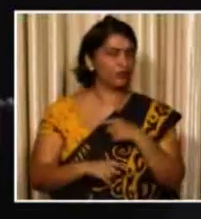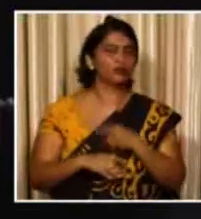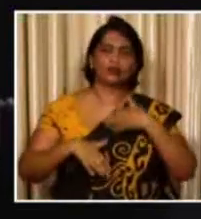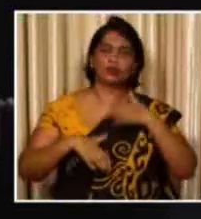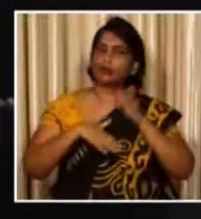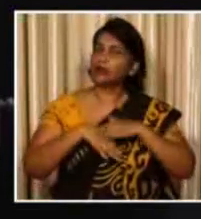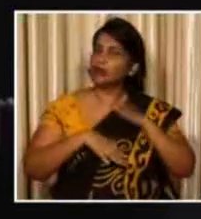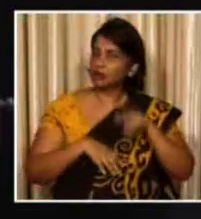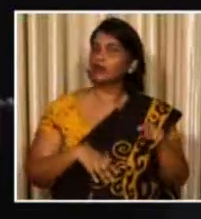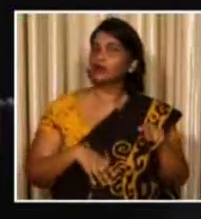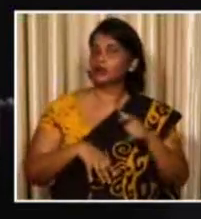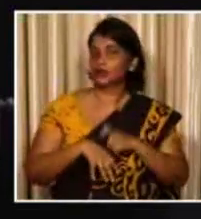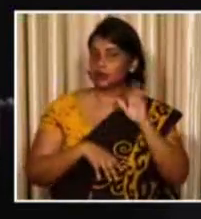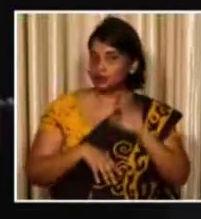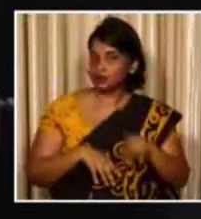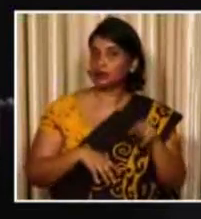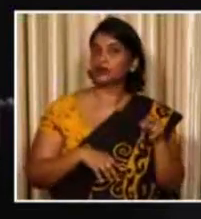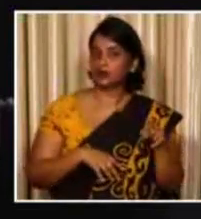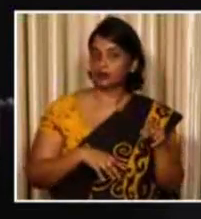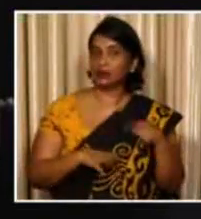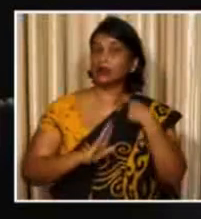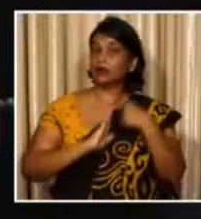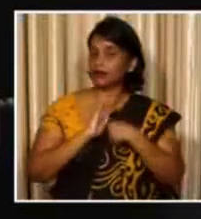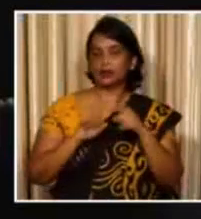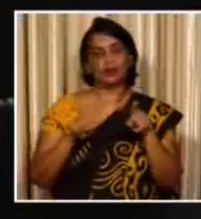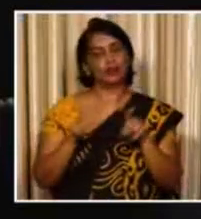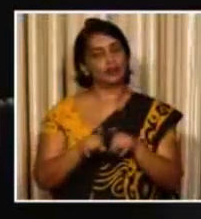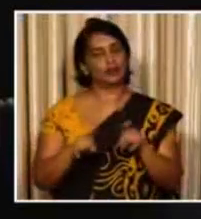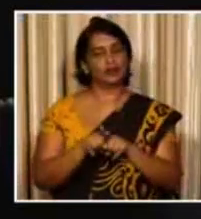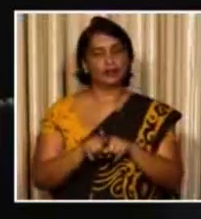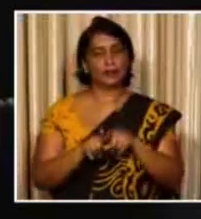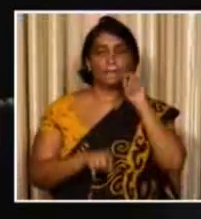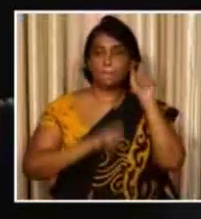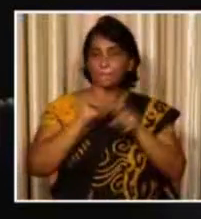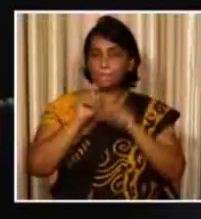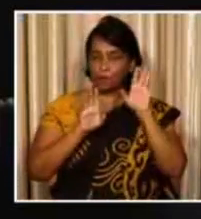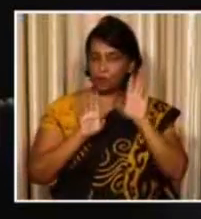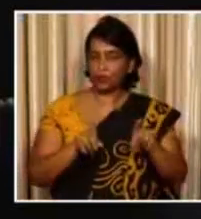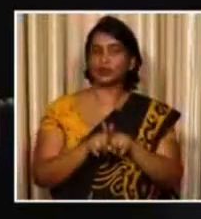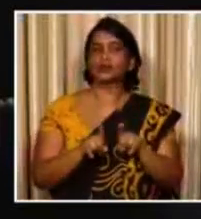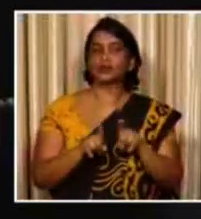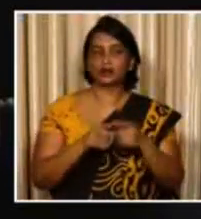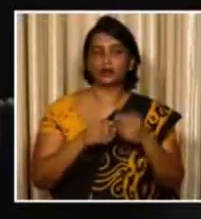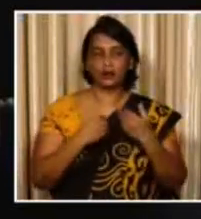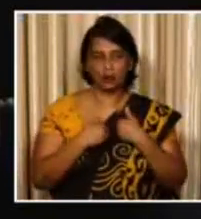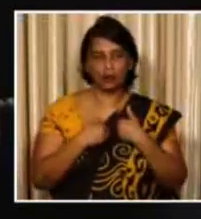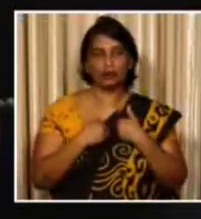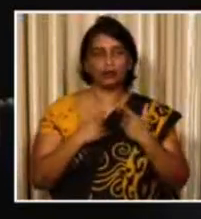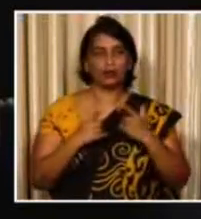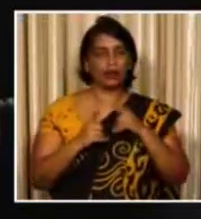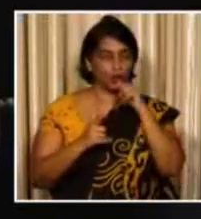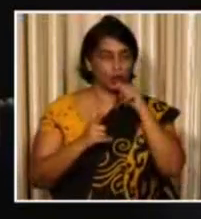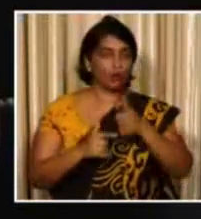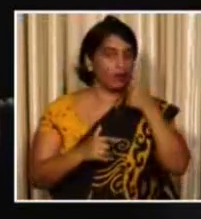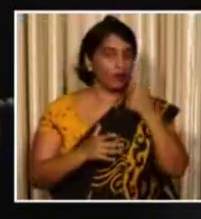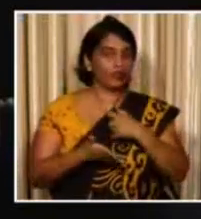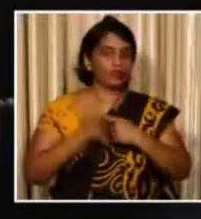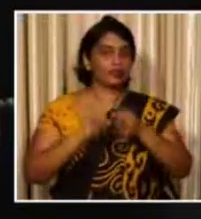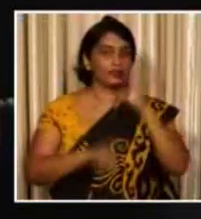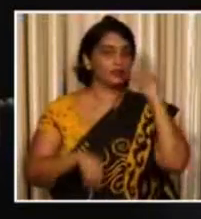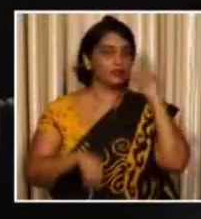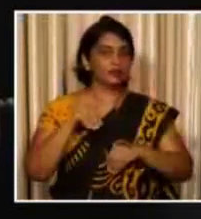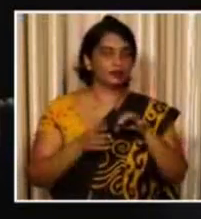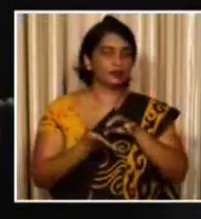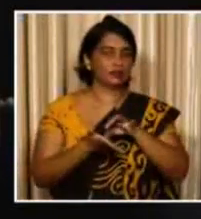മൂനദീ സിറ്റിന അവസ്ഥാവക തമായി രടക് വശേൻ ജനതാവക് വശേൻ അപട തീർണനാത്മക ജനാധിപതി വർണ്ണയകട